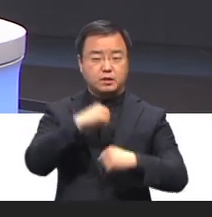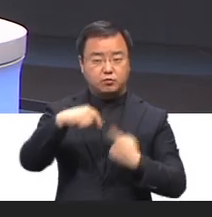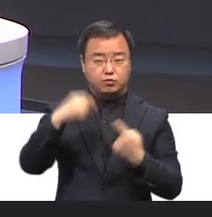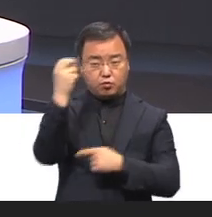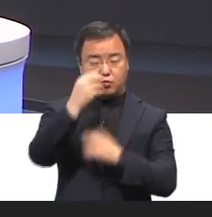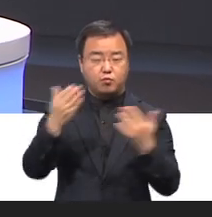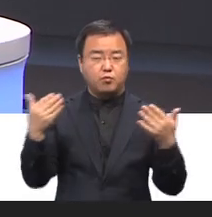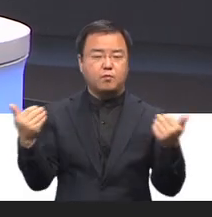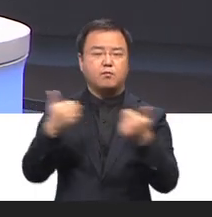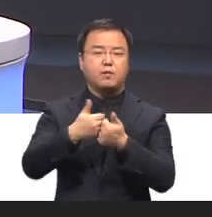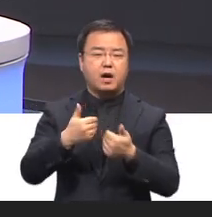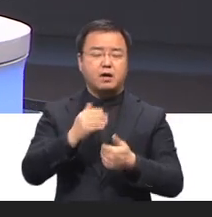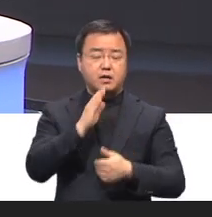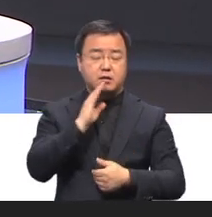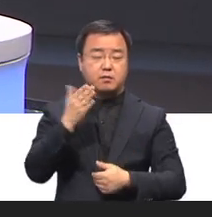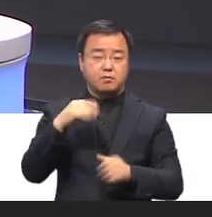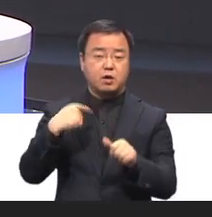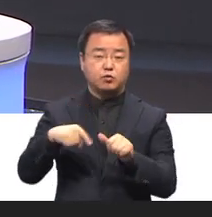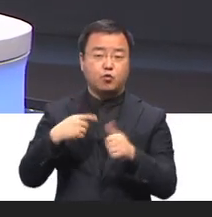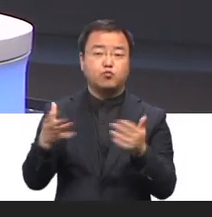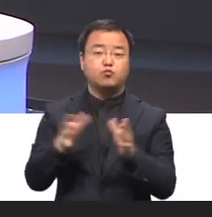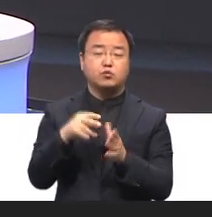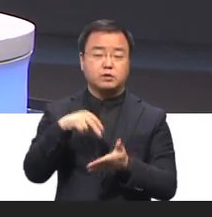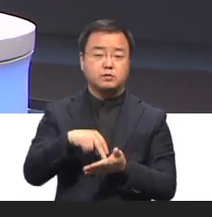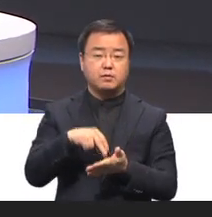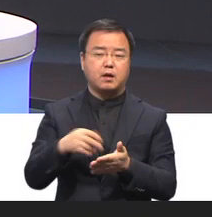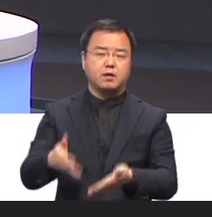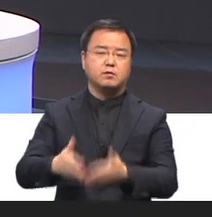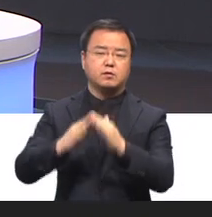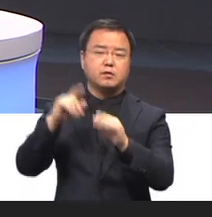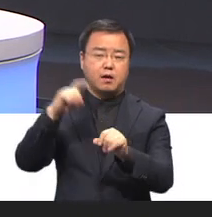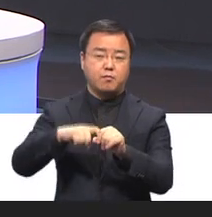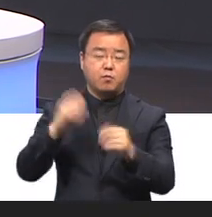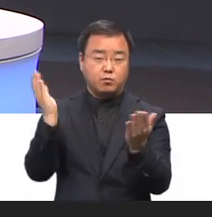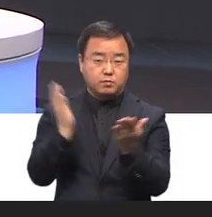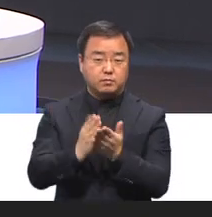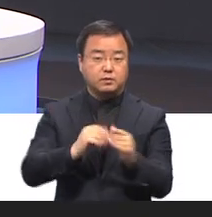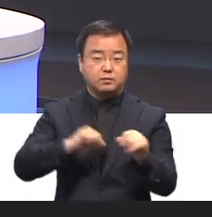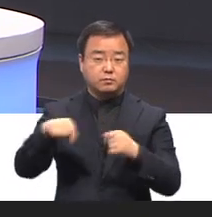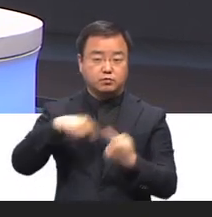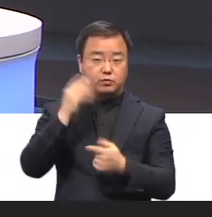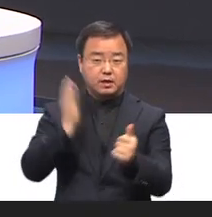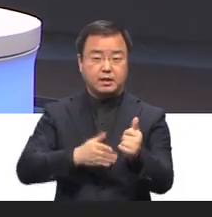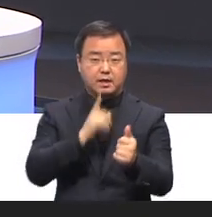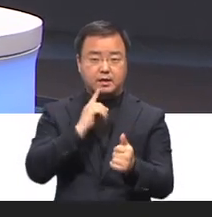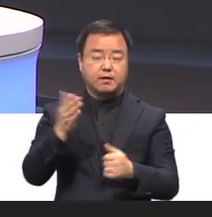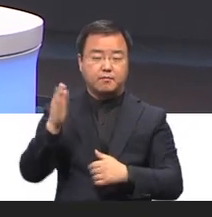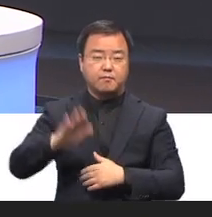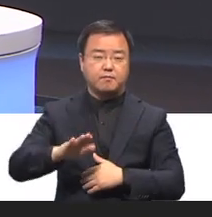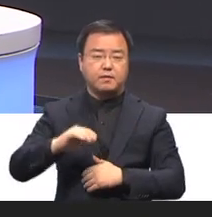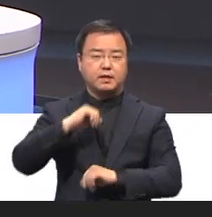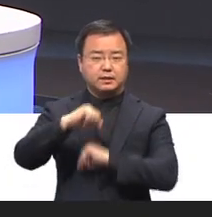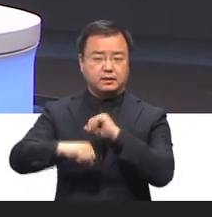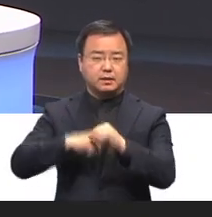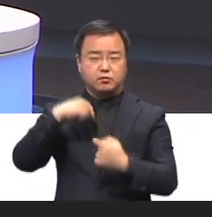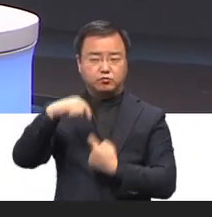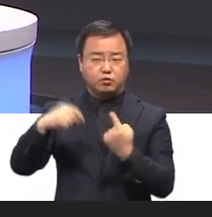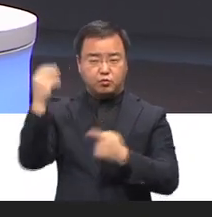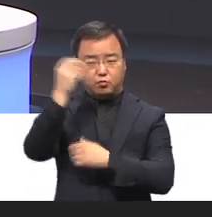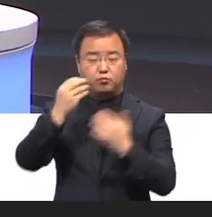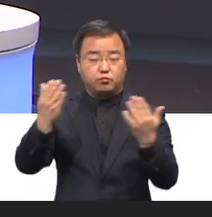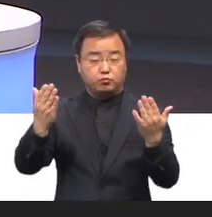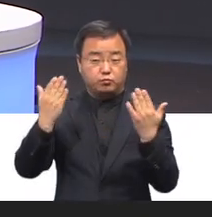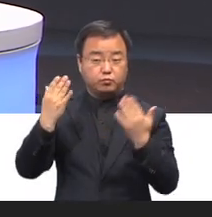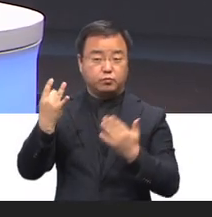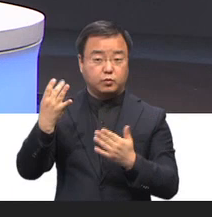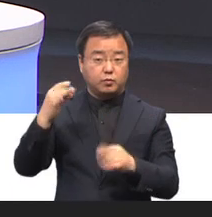교육부에서는 설립 취지대로만 운영되면 이게 뭐 문제될 것이 없다라는 입장을 밝혔는데 이렇게 되면 자사고가 원래 목적과는 다른 구조로 지금